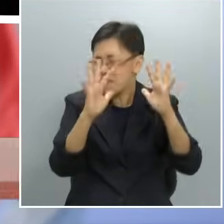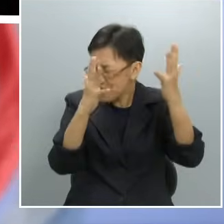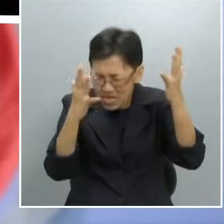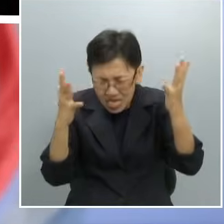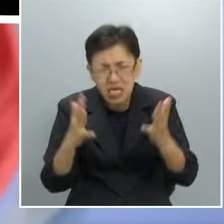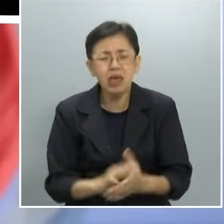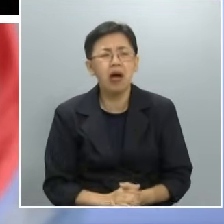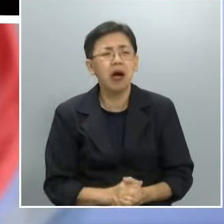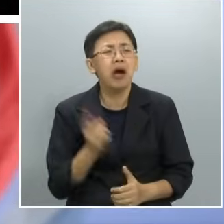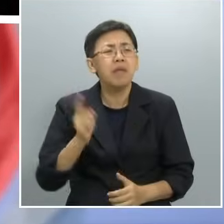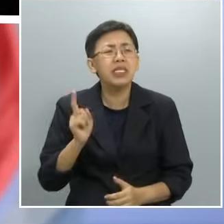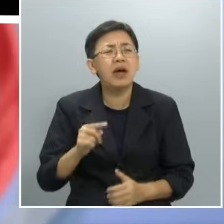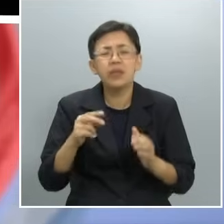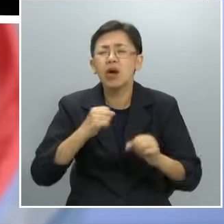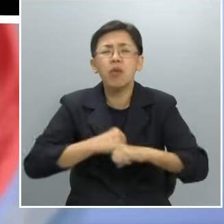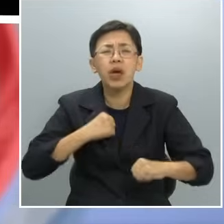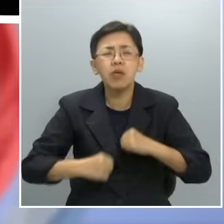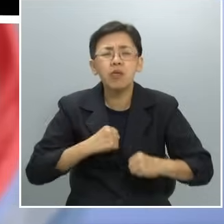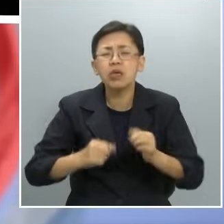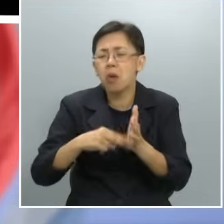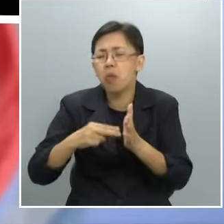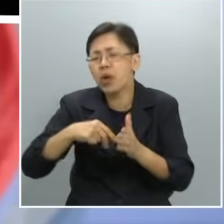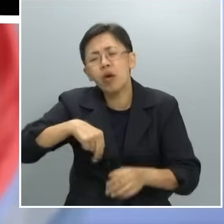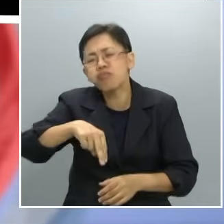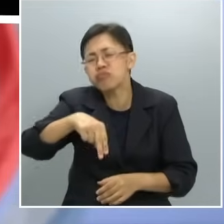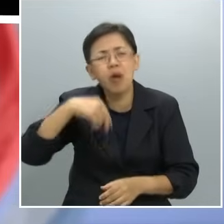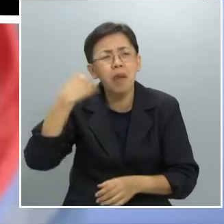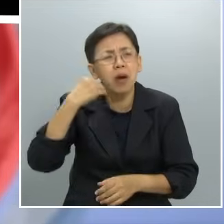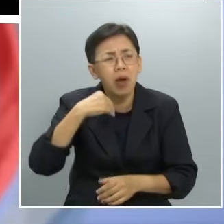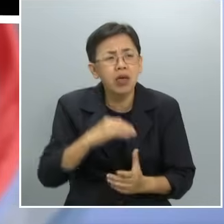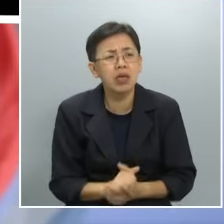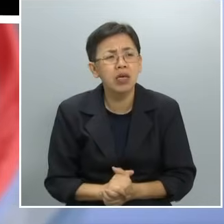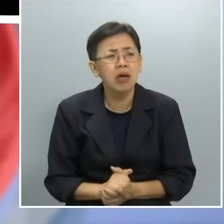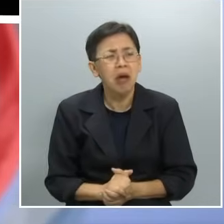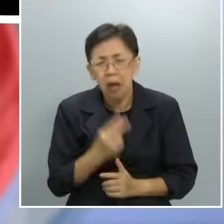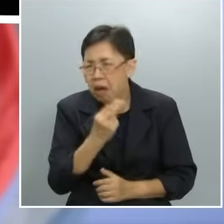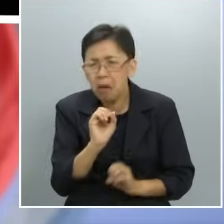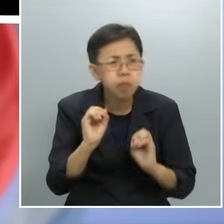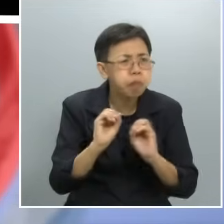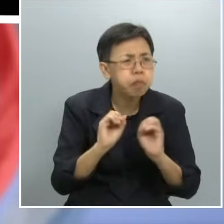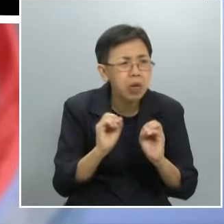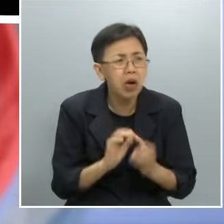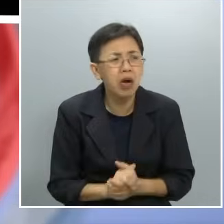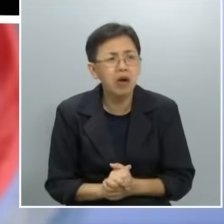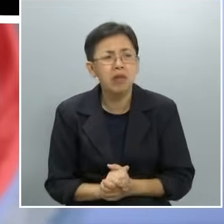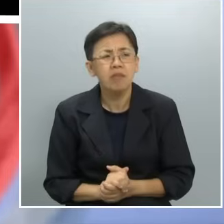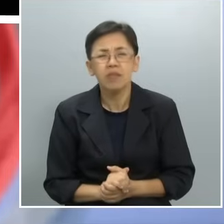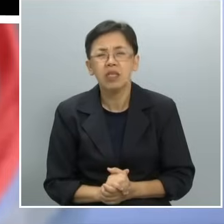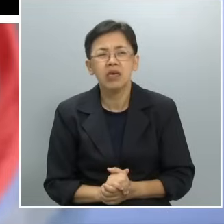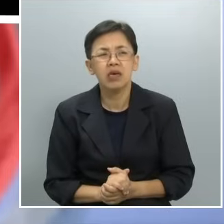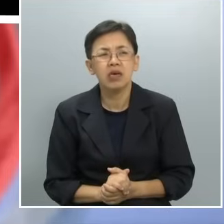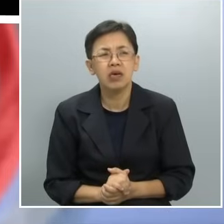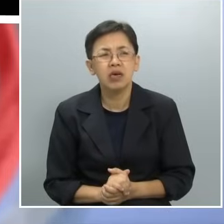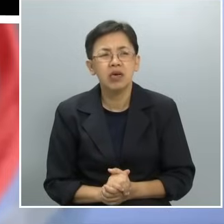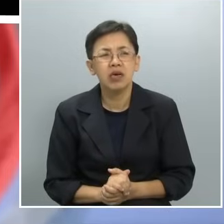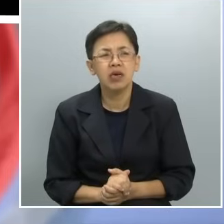ขาวิ่งกันประจำเลยวัยรุ่นก็วิ่งอยู่ตลอดอย่างเงี้ยเช้าเย็นเช้าเย็นอะไรยังไม่มีวิ่งกันคืนหนึ่งรุ่งอะไรเงี้ยแต่เป็นโดมมันก็ต้